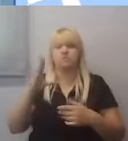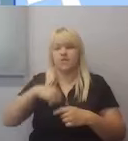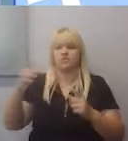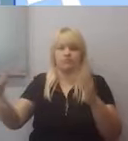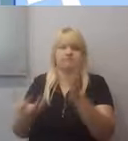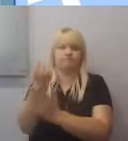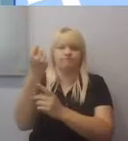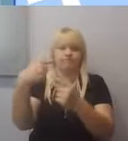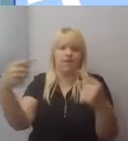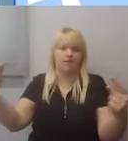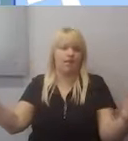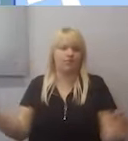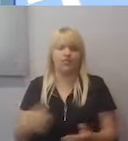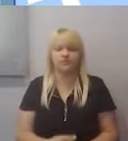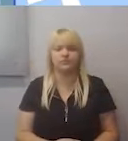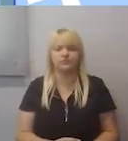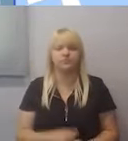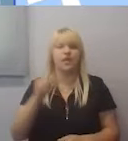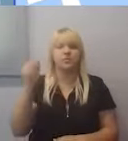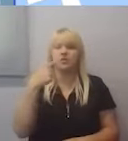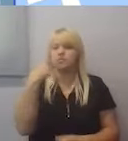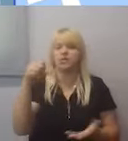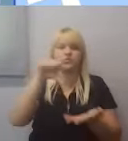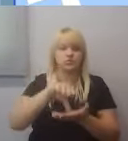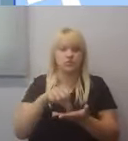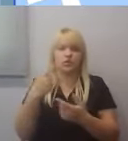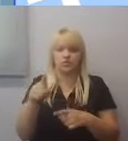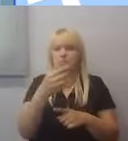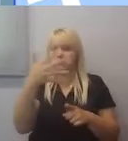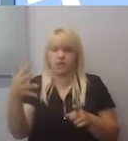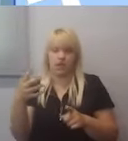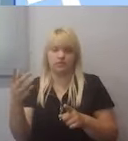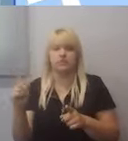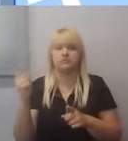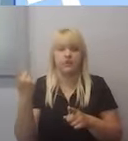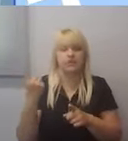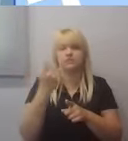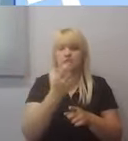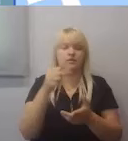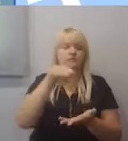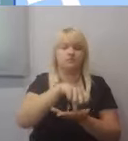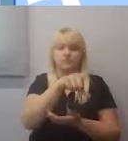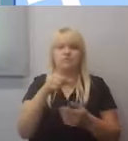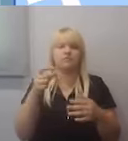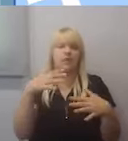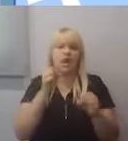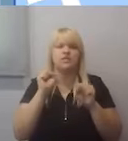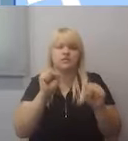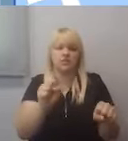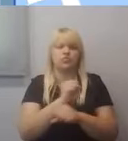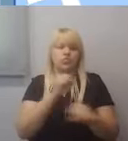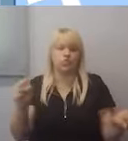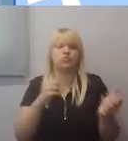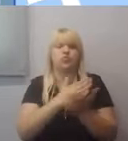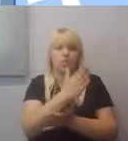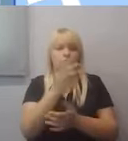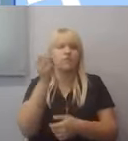pārējos pirmais runātājs no pieciem nu plaša plaša profila eksperts aizsardzības un drošības jomā bet šodien rīgas